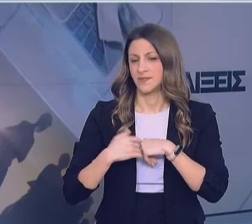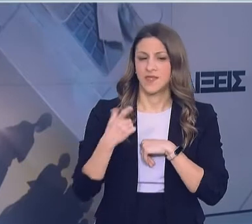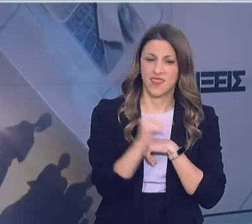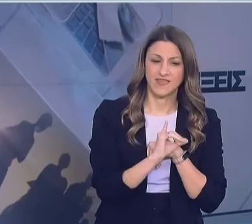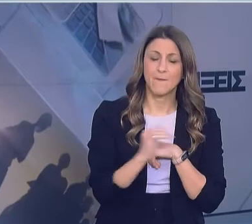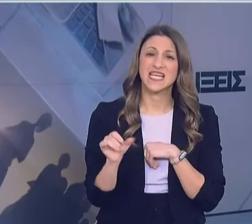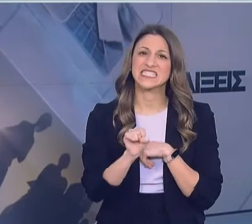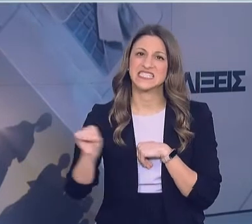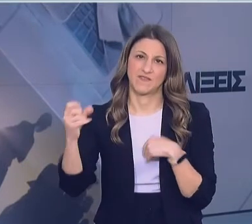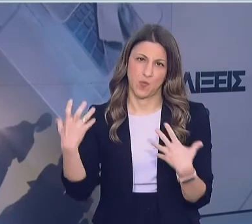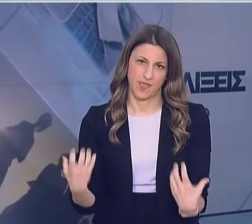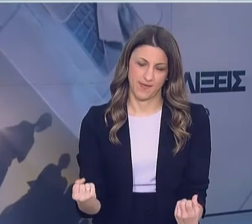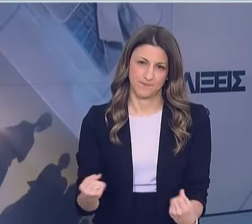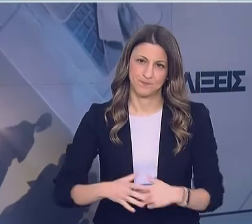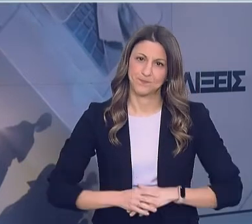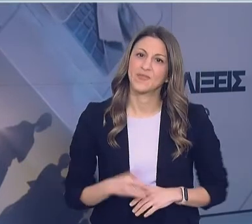Καλησπέρα σε όλους.